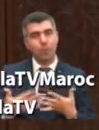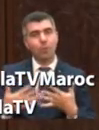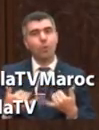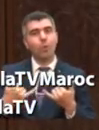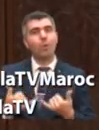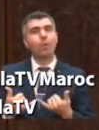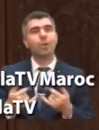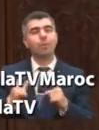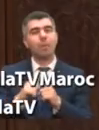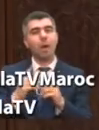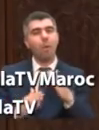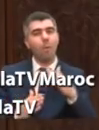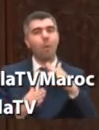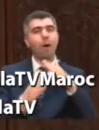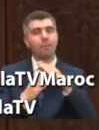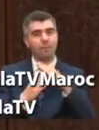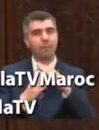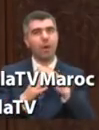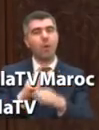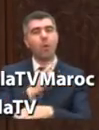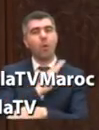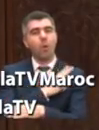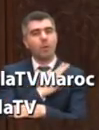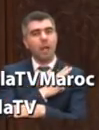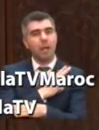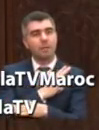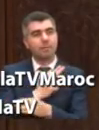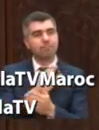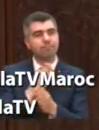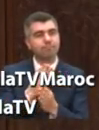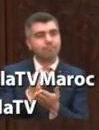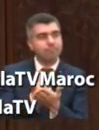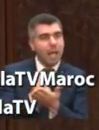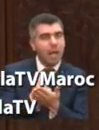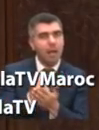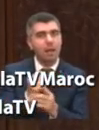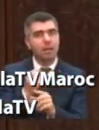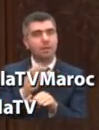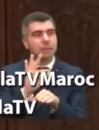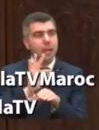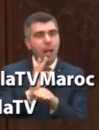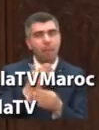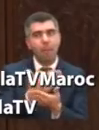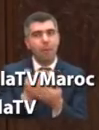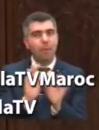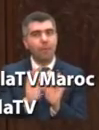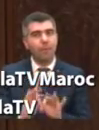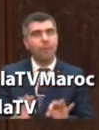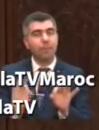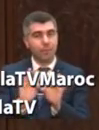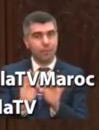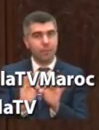ديال التوقف الجماعي وهاد التلاميذ اللي ما بقاش